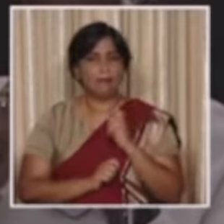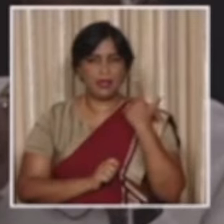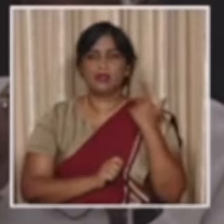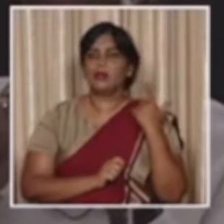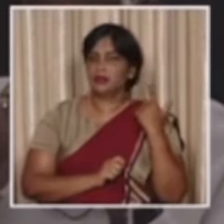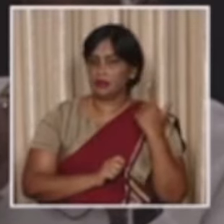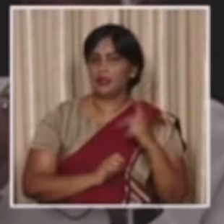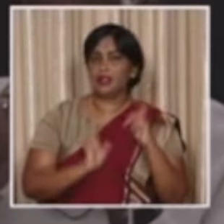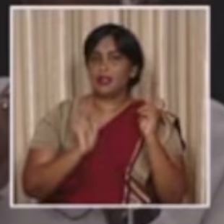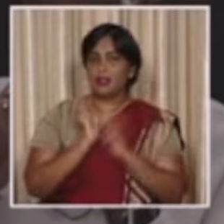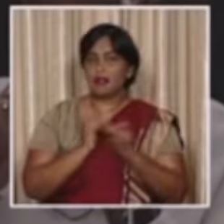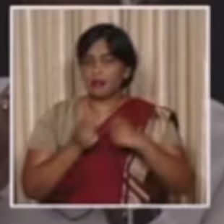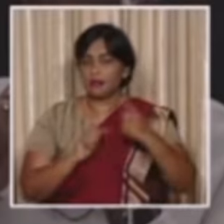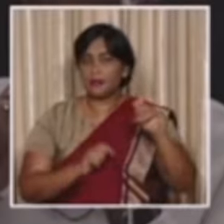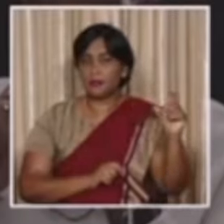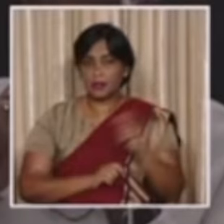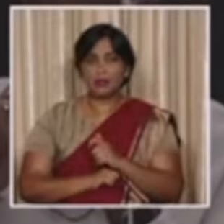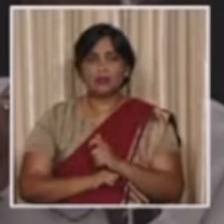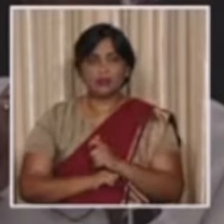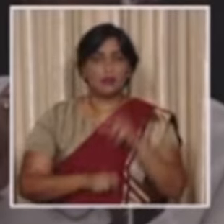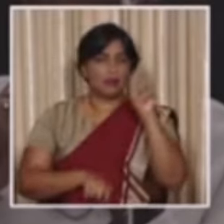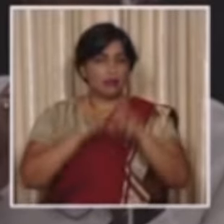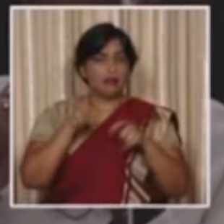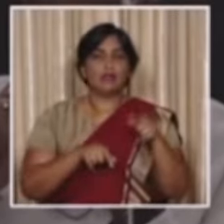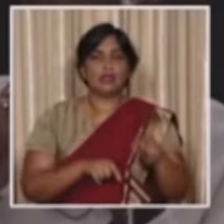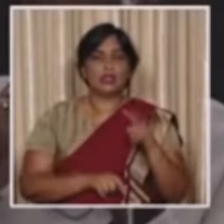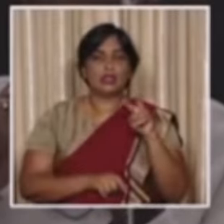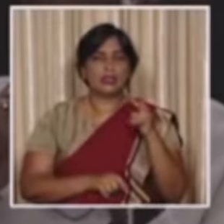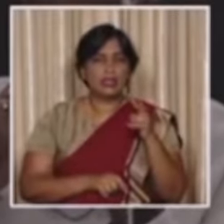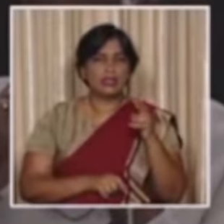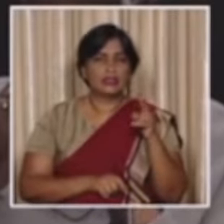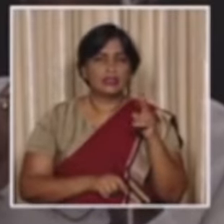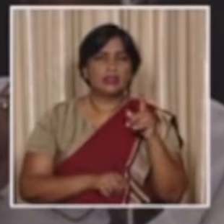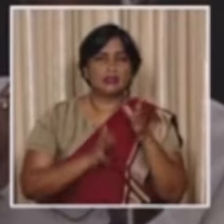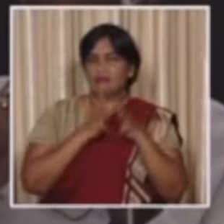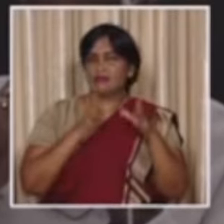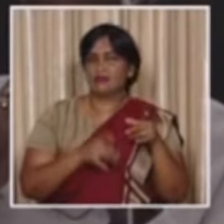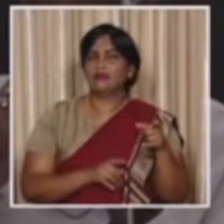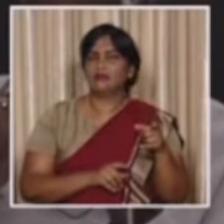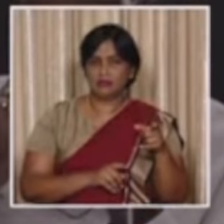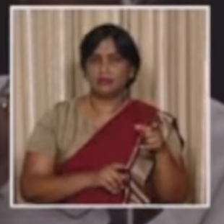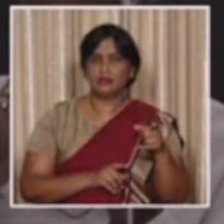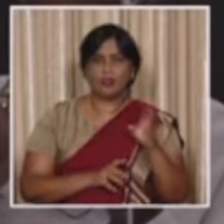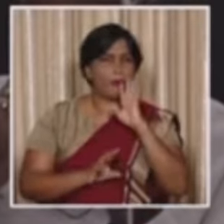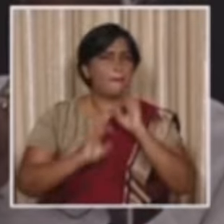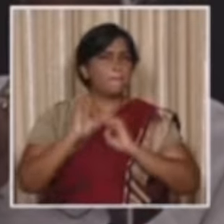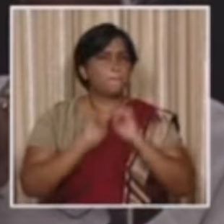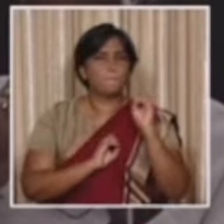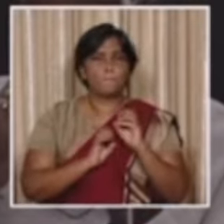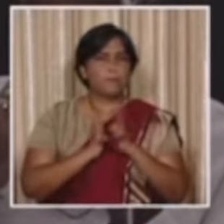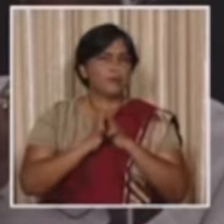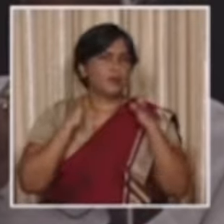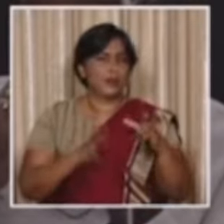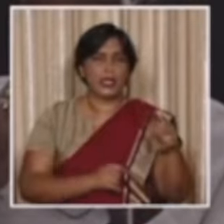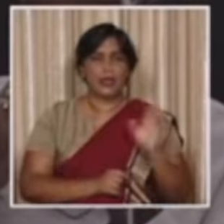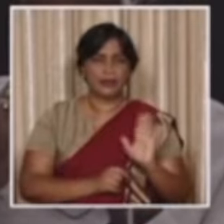නිසා ණය අය කර ගැනීම දැන් දහස් ගණනක පිරිසකෙන් 200ක් හෝ ඊට මදක් වැඩි පිරිසක් කියන්නේ මේ ප්‍රතිශතාත්මකව එච්චර ලොකු පිරිසක්